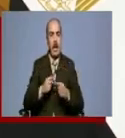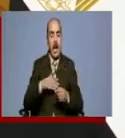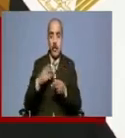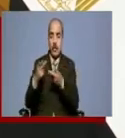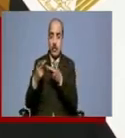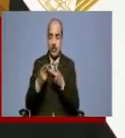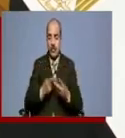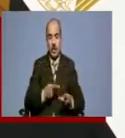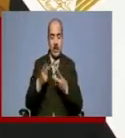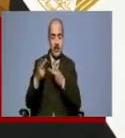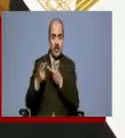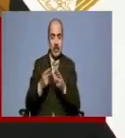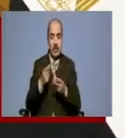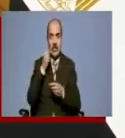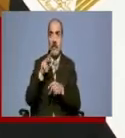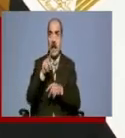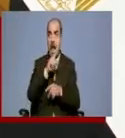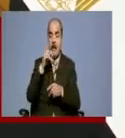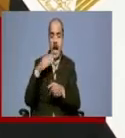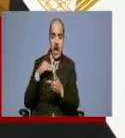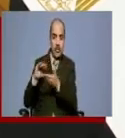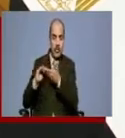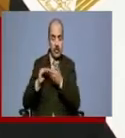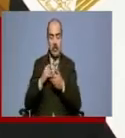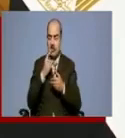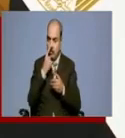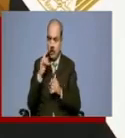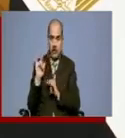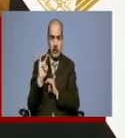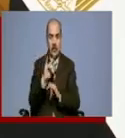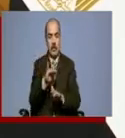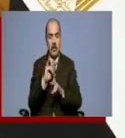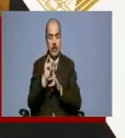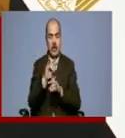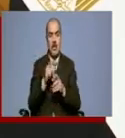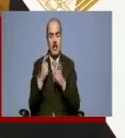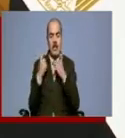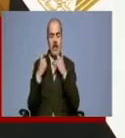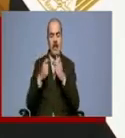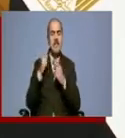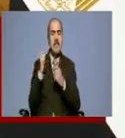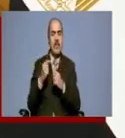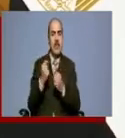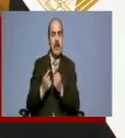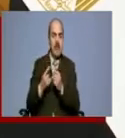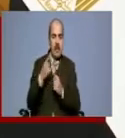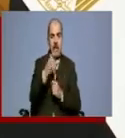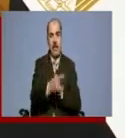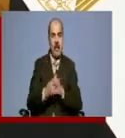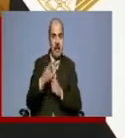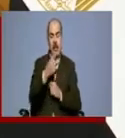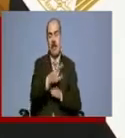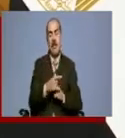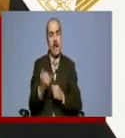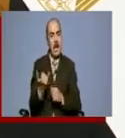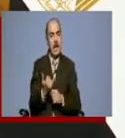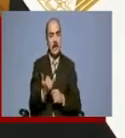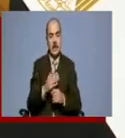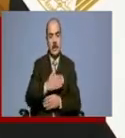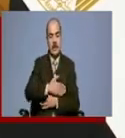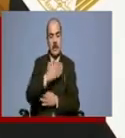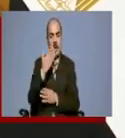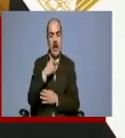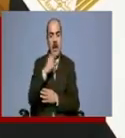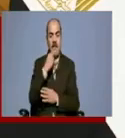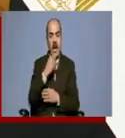مصر قضيه الفلسطينين بتبقى على ارض فلسطين هي دي القصه فده الرئيس لما اتكلم امبارح في المؤتمر امبارح وقال